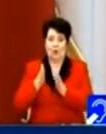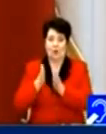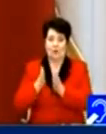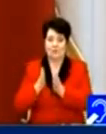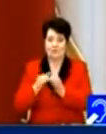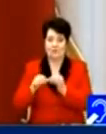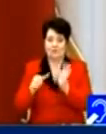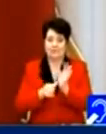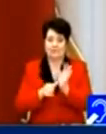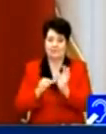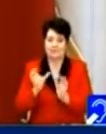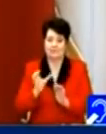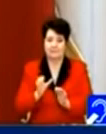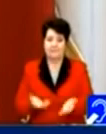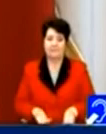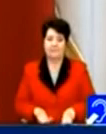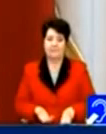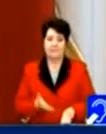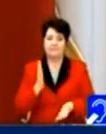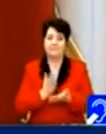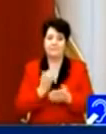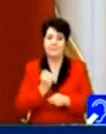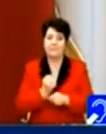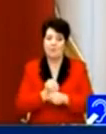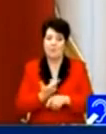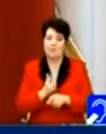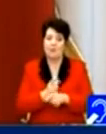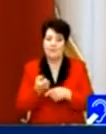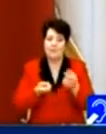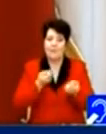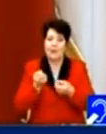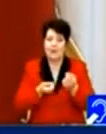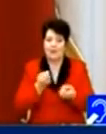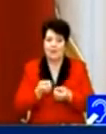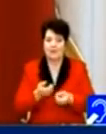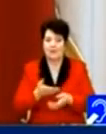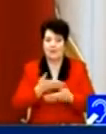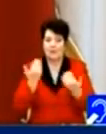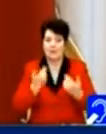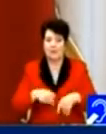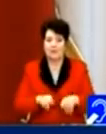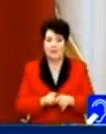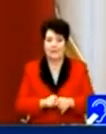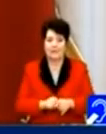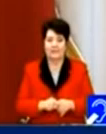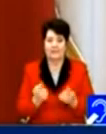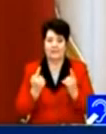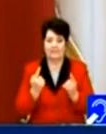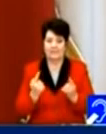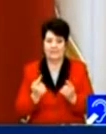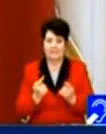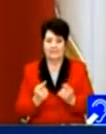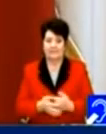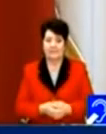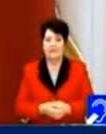16 centimetri. Adică este lucru foarte migălos, dar nu este atât de masiv cum se face. Dar și